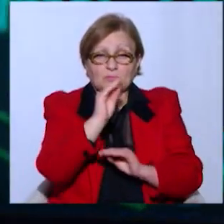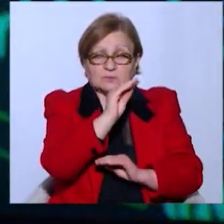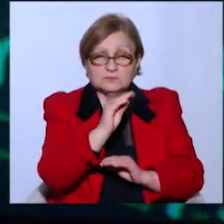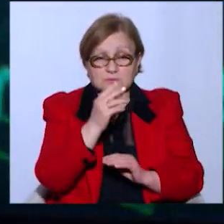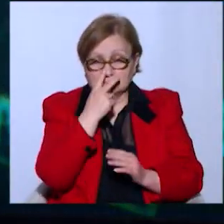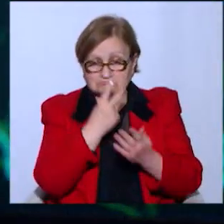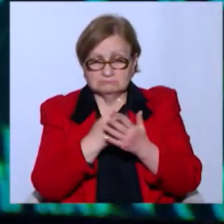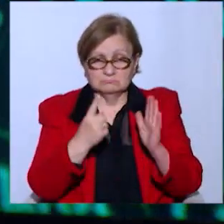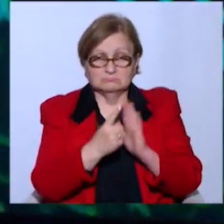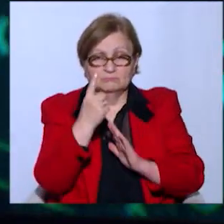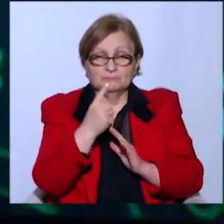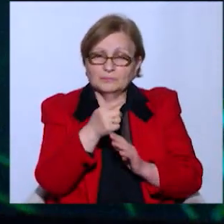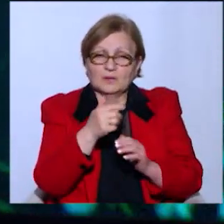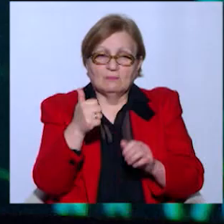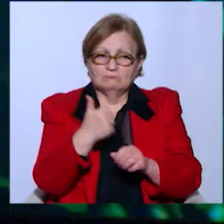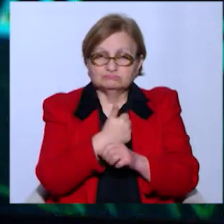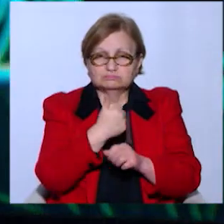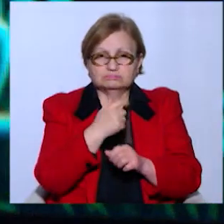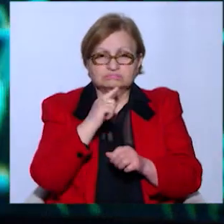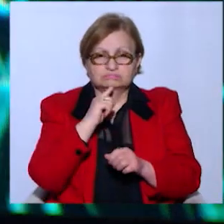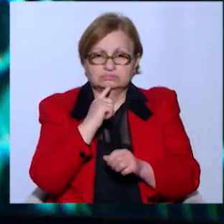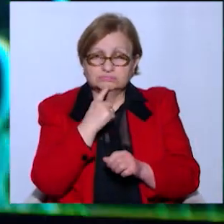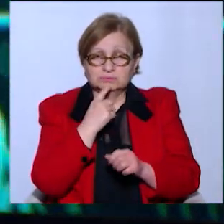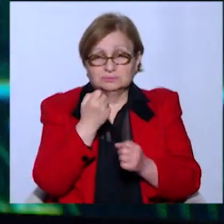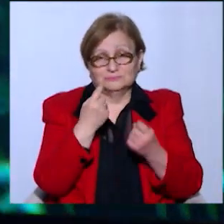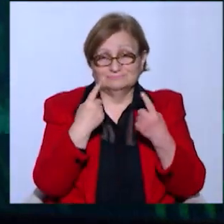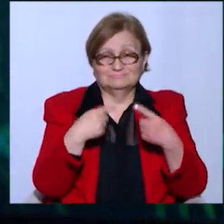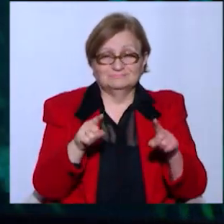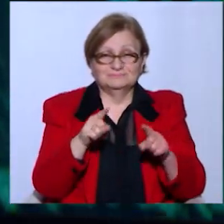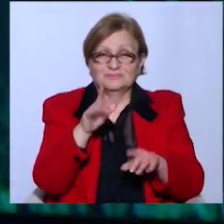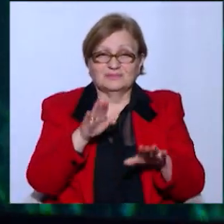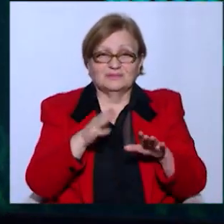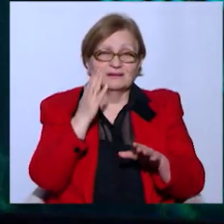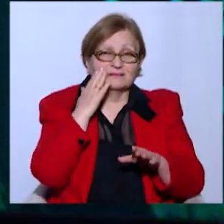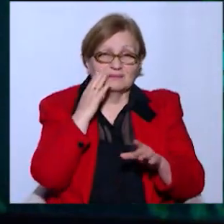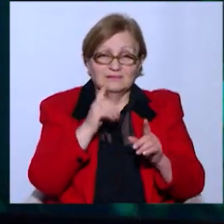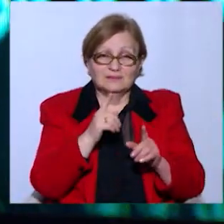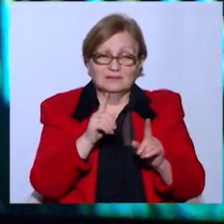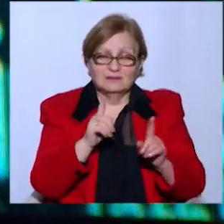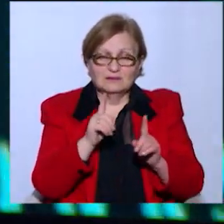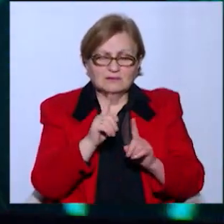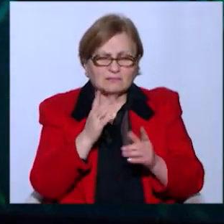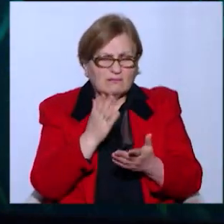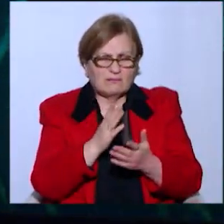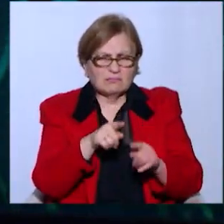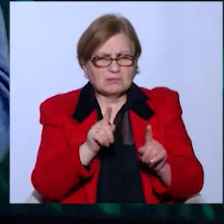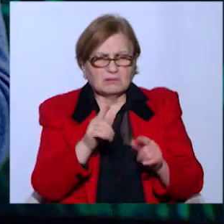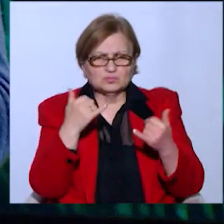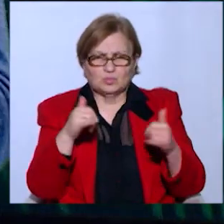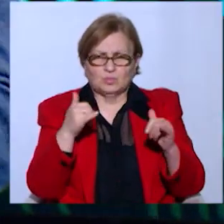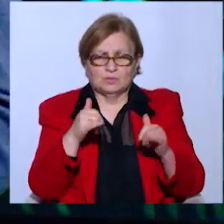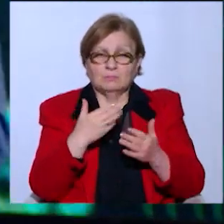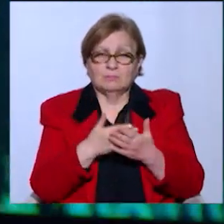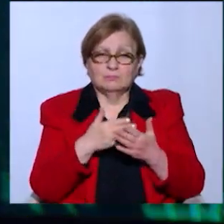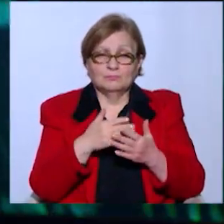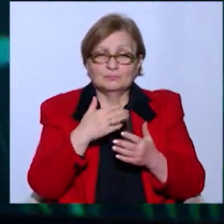შეხება, პირველად შთაბეჭდილება ცოტა განსხვავებულია ხოლმე რეალობისაგან, თუ რასთან აქვთ საქმე.